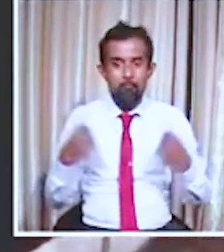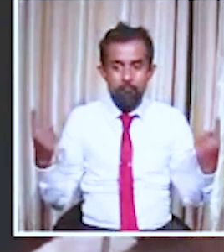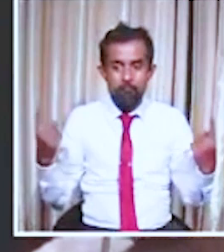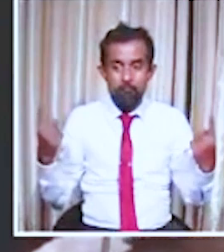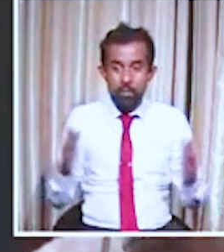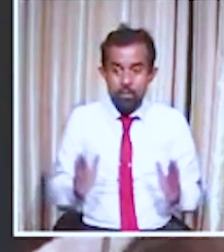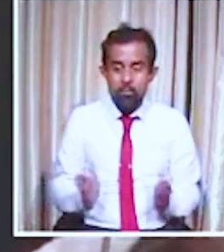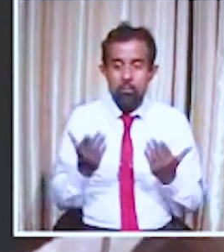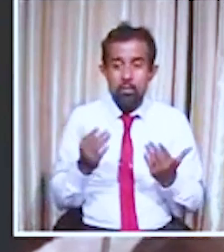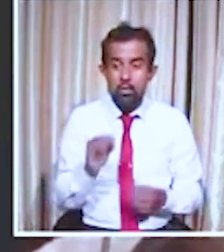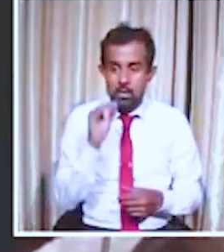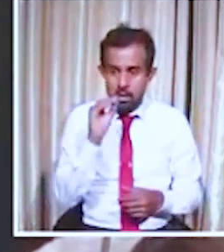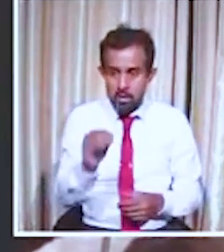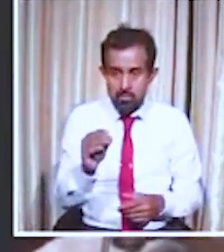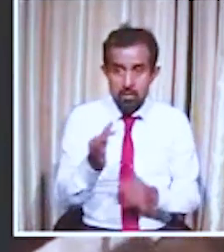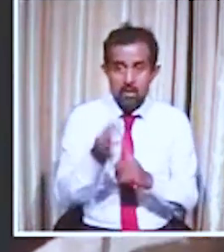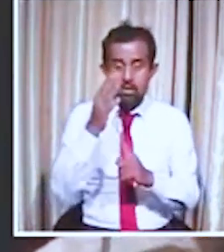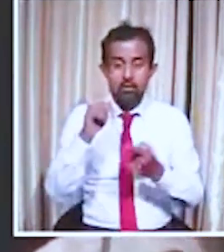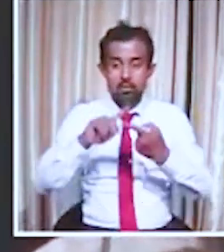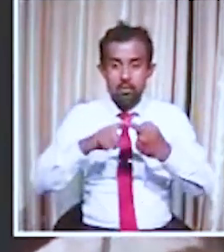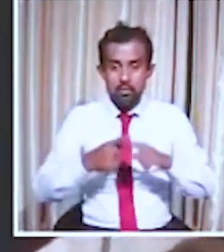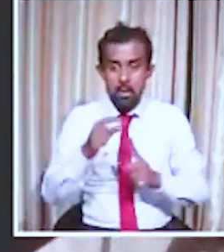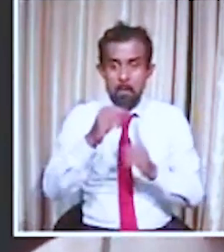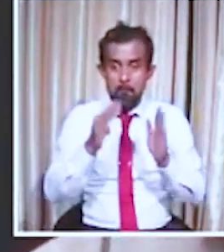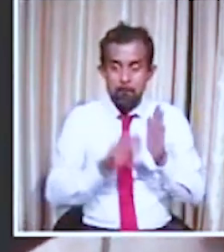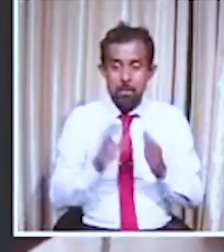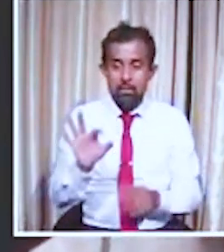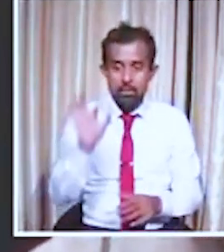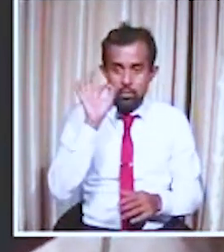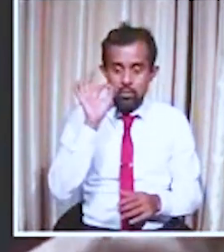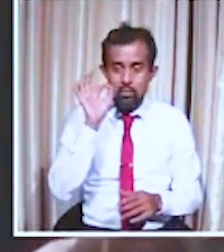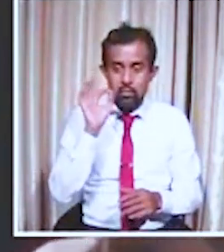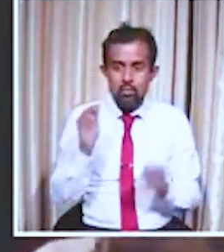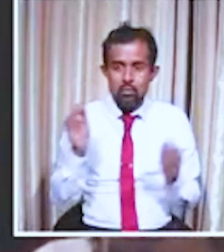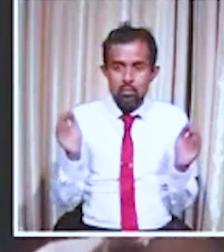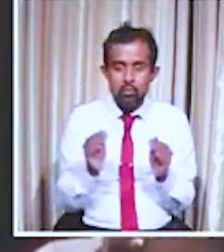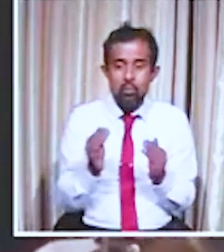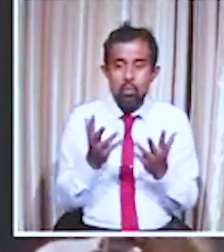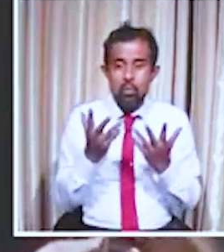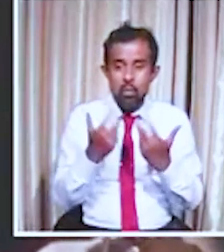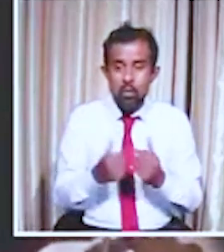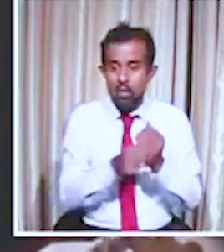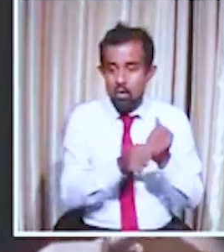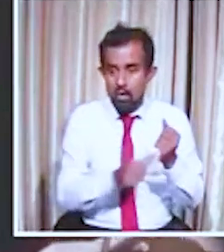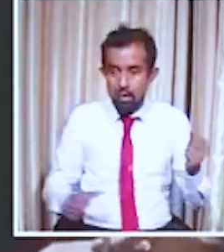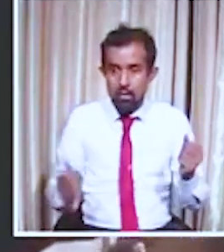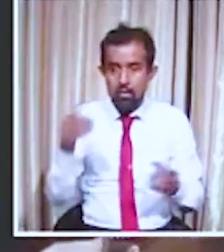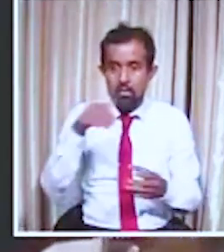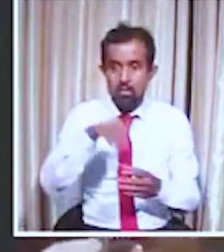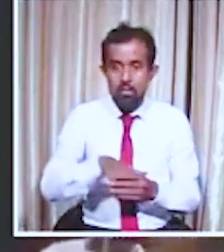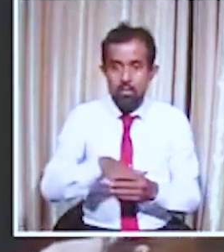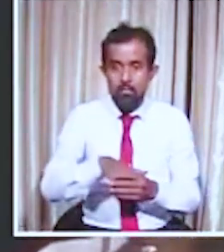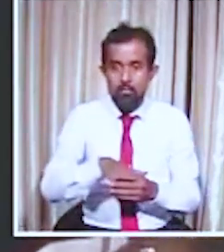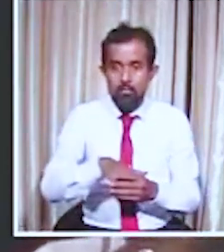ஜனாதிபதி தெரிவின் போதோ அல்லது பிரதமர் தெரிவின் போதோ ஒரு சிறுபான்மை சமூகத்தைச் சேர்ந்த ஒருவரையும் நியமித்திருக்க எல்லோரும் ஆவணை செய்யக்கூடிய ஒரு சூழல் இங்கே